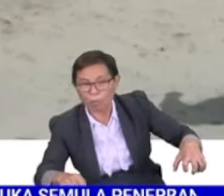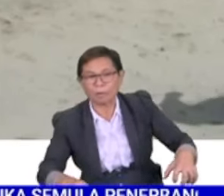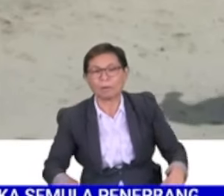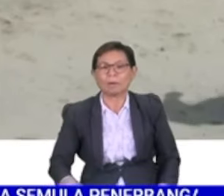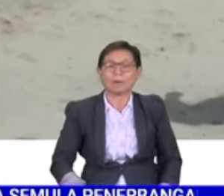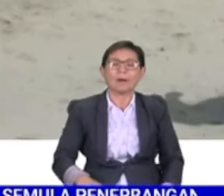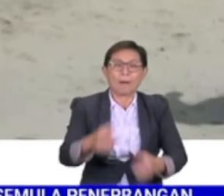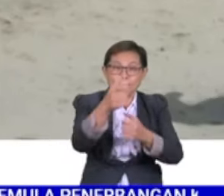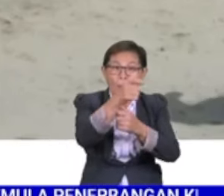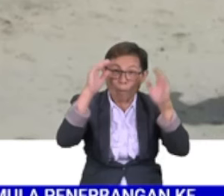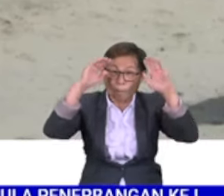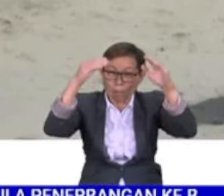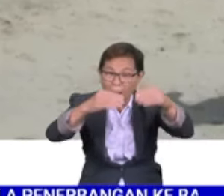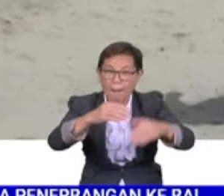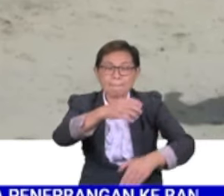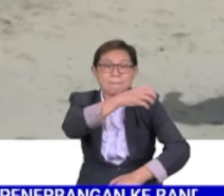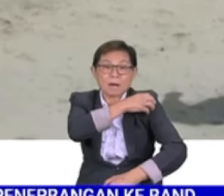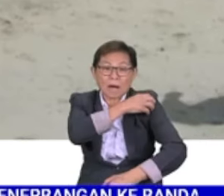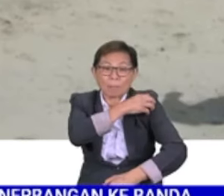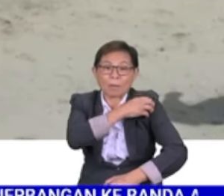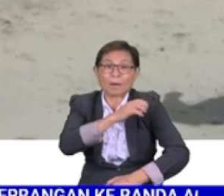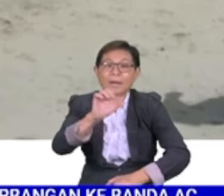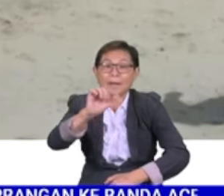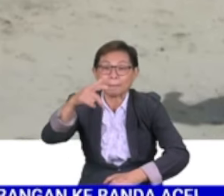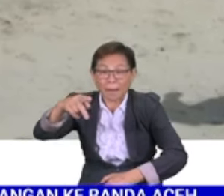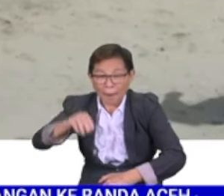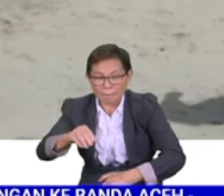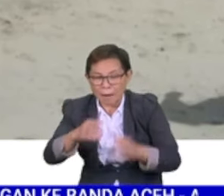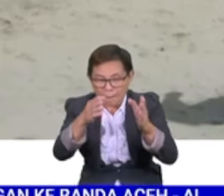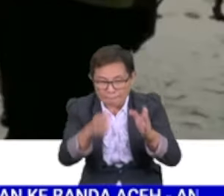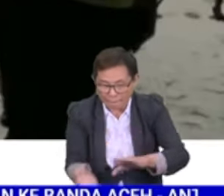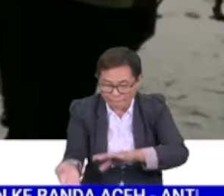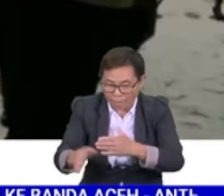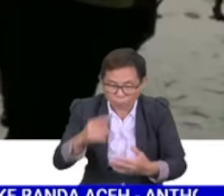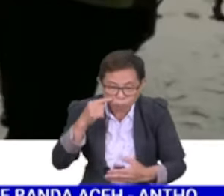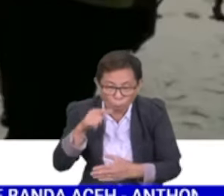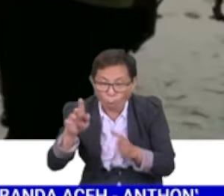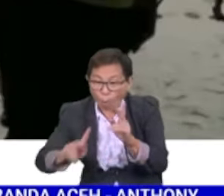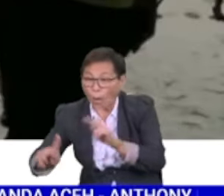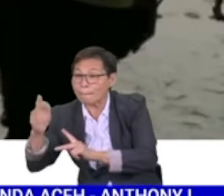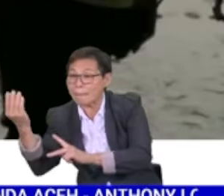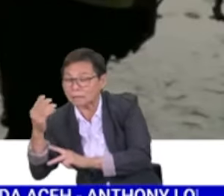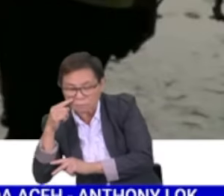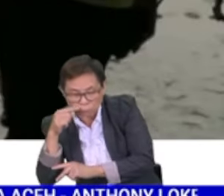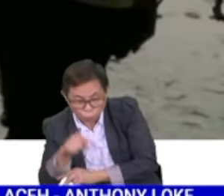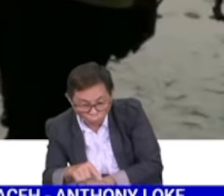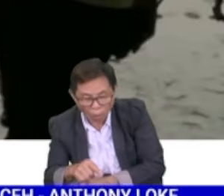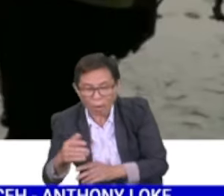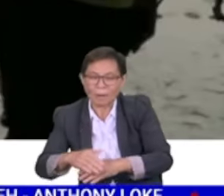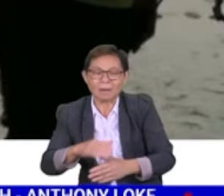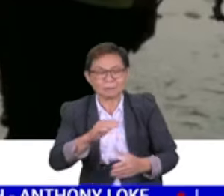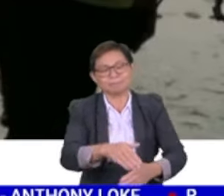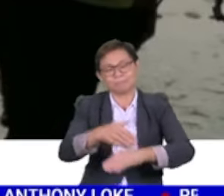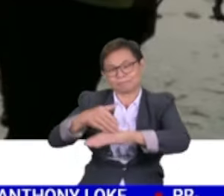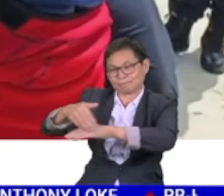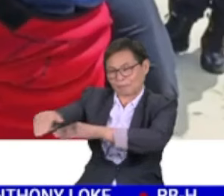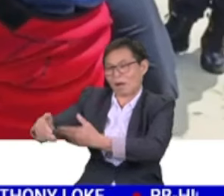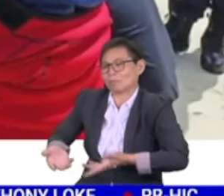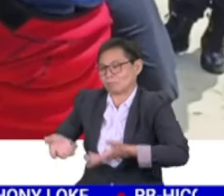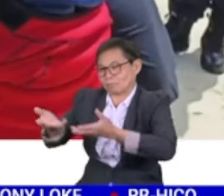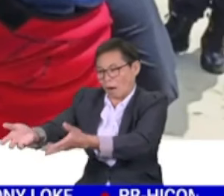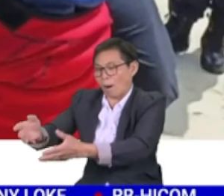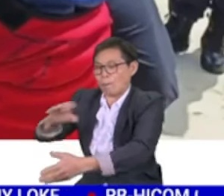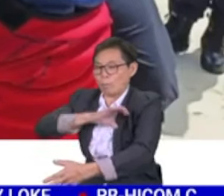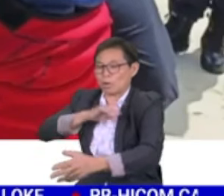Awam Bomba Pahang, Zulfadli Zakaria berkata, mayat mangsa ditemukan orang awam. Ia kemudian diserah kepada polis